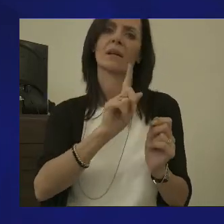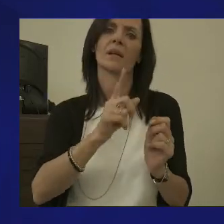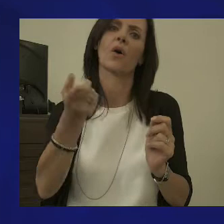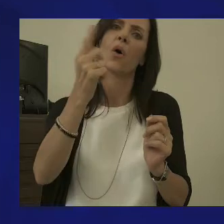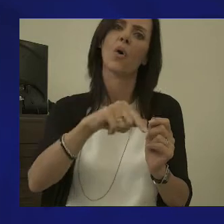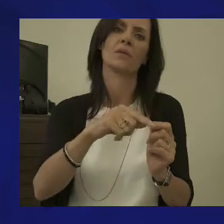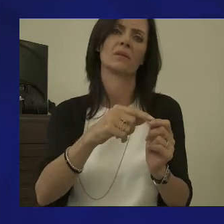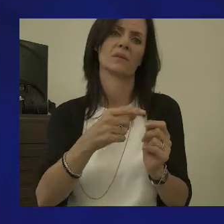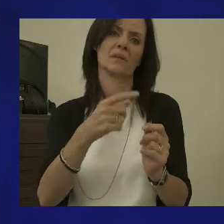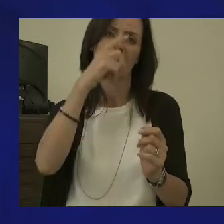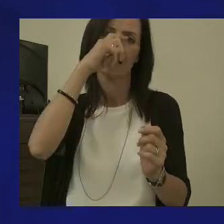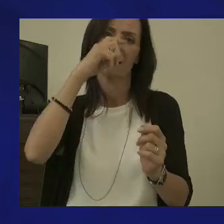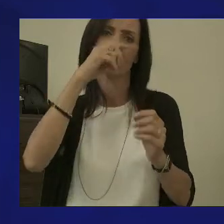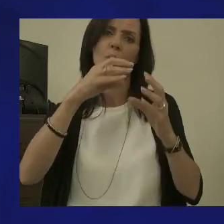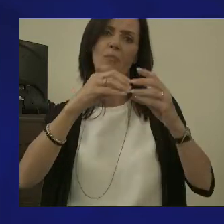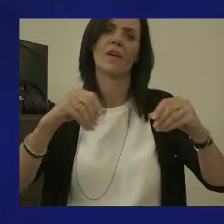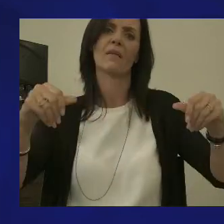זיהומי אבק למיניהם.